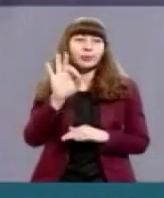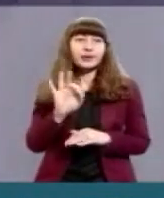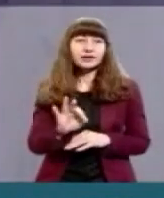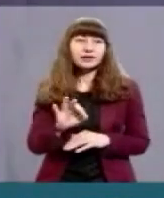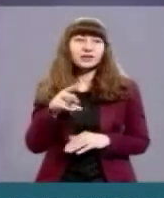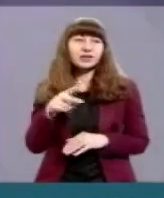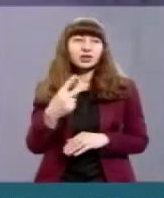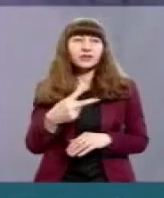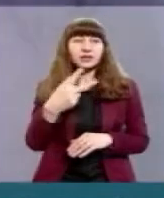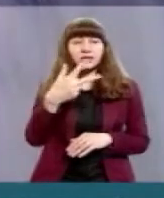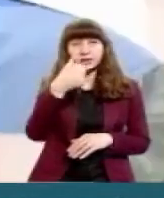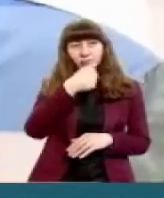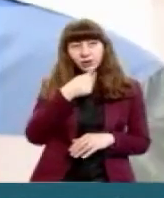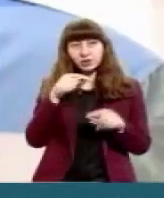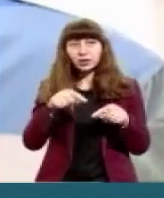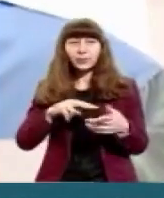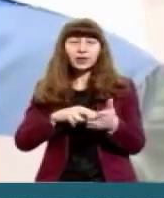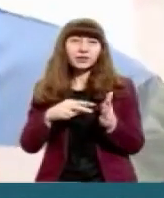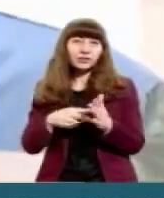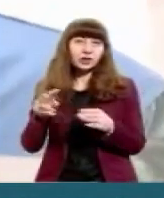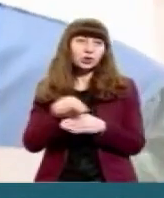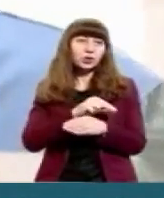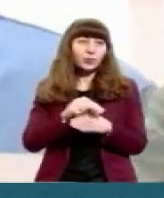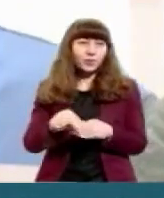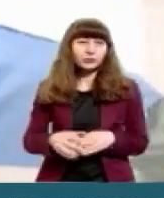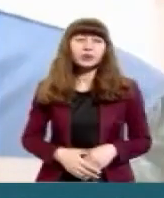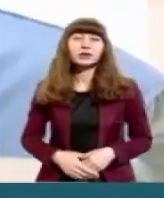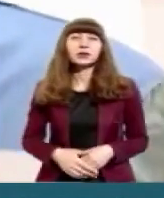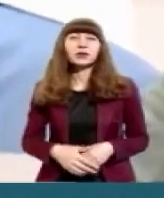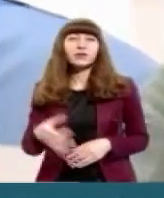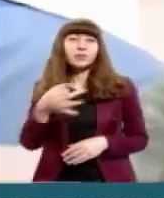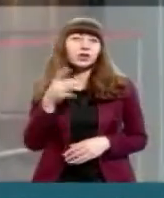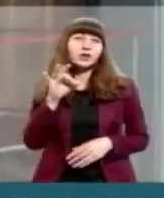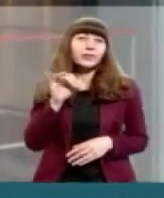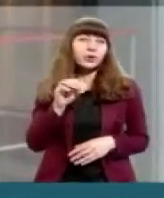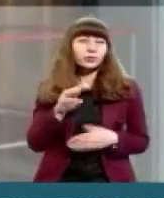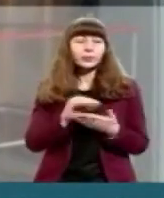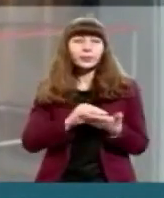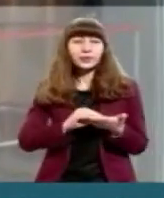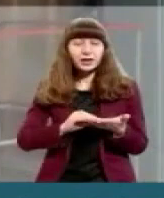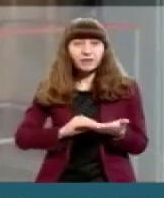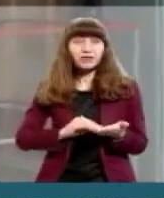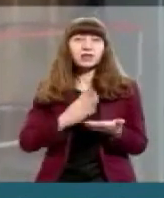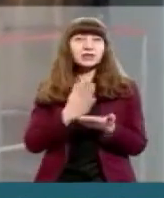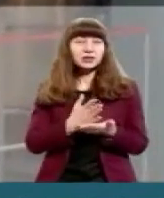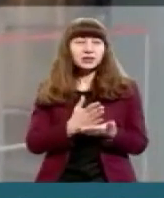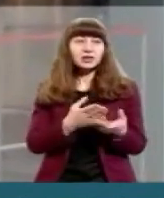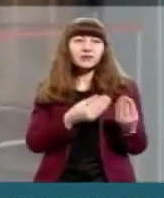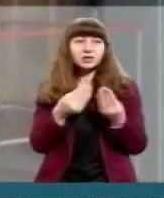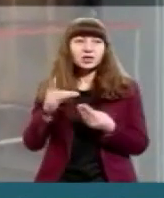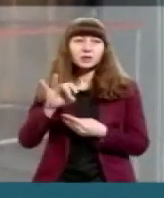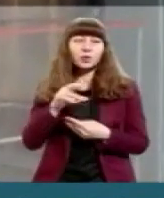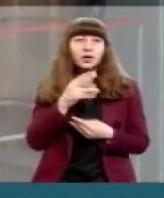64%. В 2023 году здесь планируют провести ремонт. В областном акимате уже подготовили заявку для выделения средств из